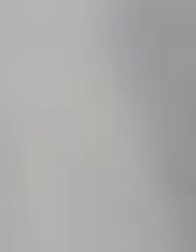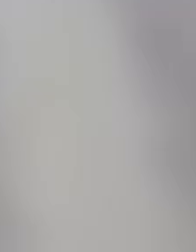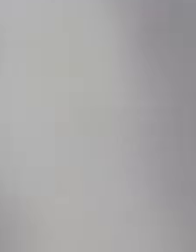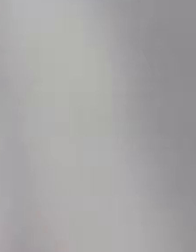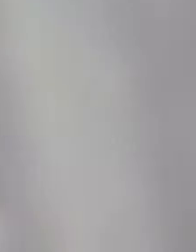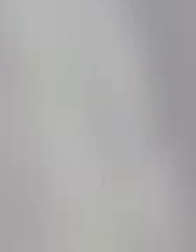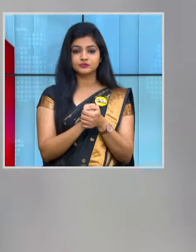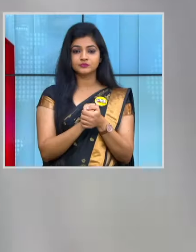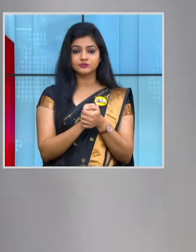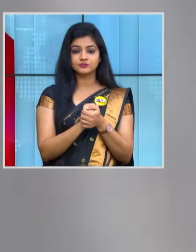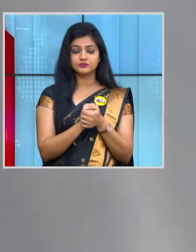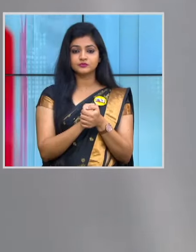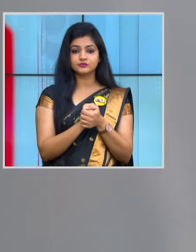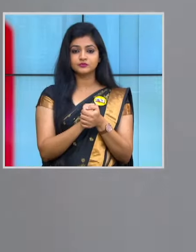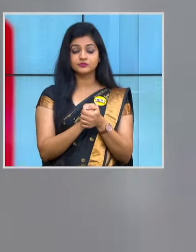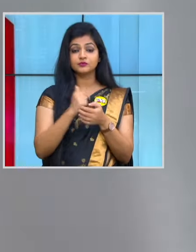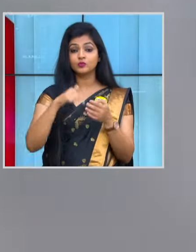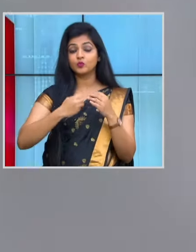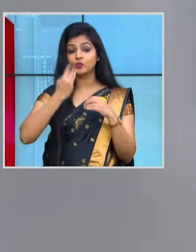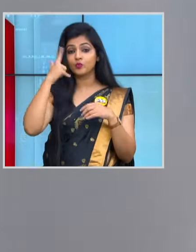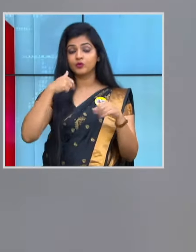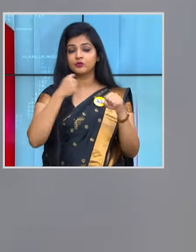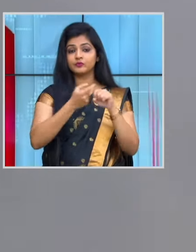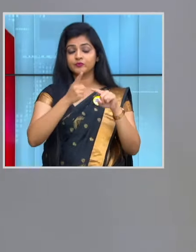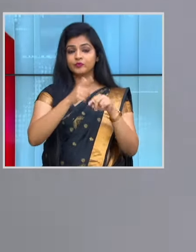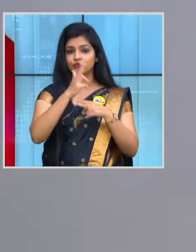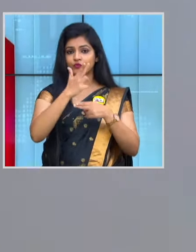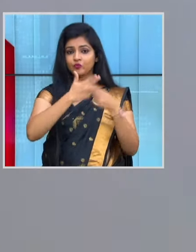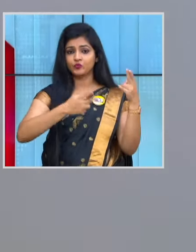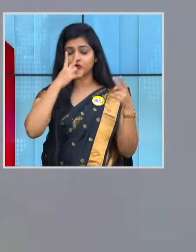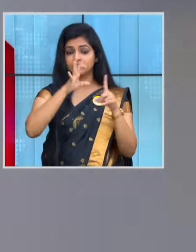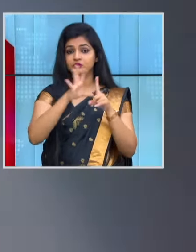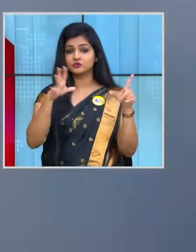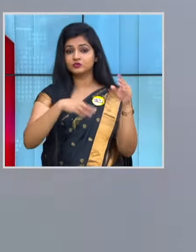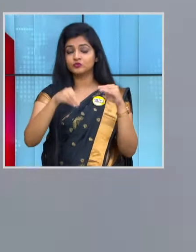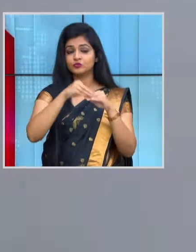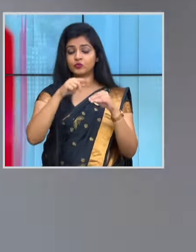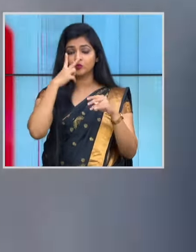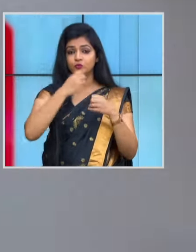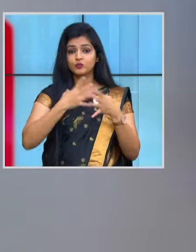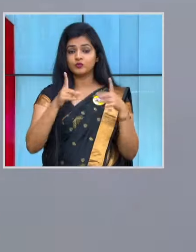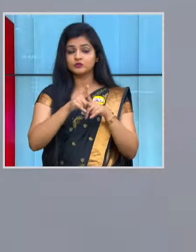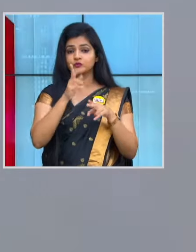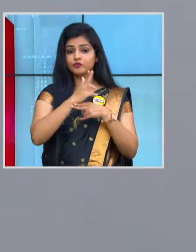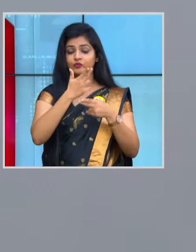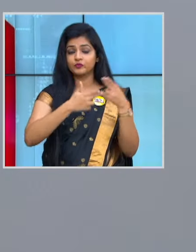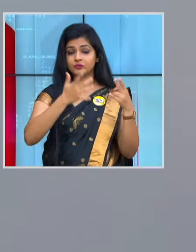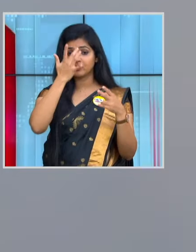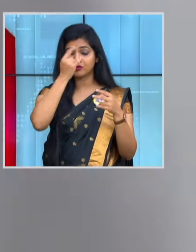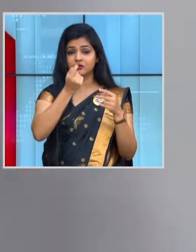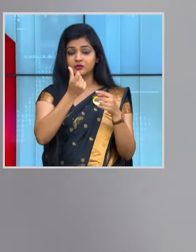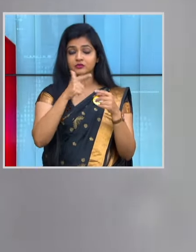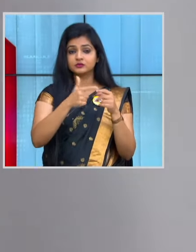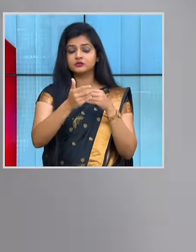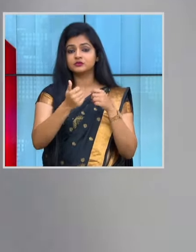ഇന്ന് രാവിലെയാണ് ഈ അപകടം നടന്നത്. ആ ദൃശ്യങ്ങൾ നമുക്ക് കാണാം. അത് വളരെ അപകടപ്പെടുത്തുന്ന അല്ലെങ്കിൽ ഞെട്ടിപ്പിക്കുന്ന ദൃശ്യങ്ങളാണ്. തലനാരിഴയ്ക്ക്